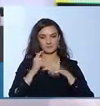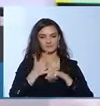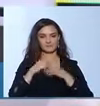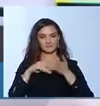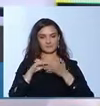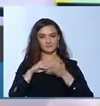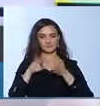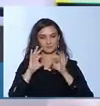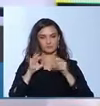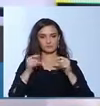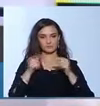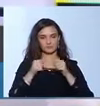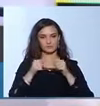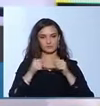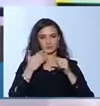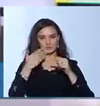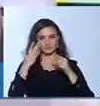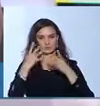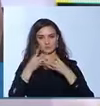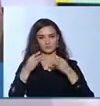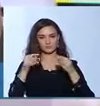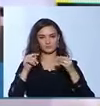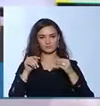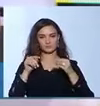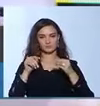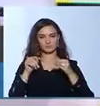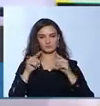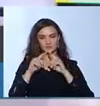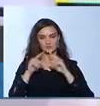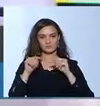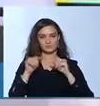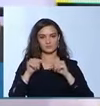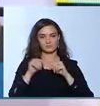ზუსტად სეზონურობაზე, გაზაფხულზე განსაკუთრებით ის